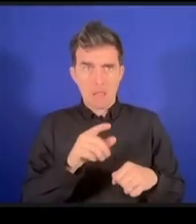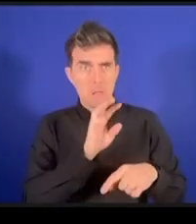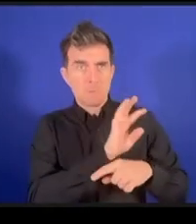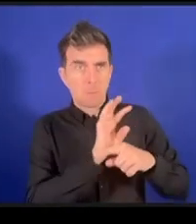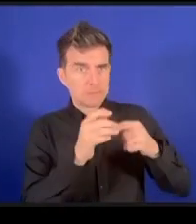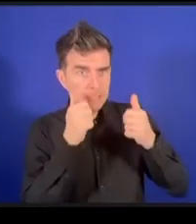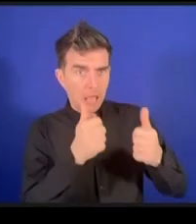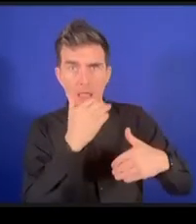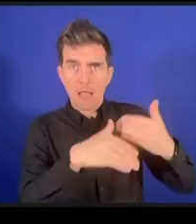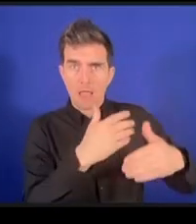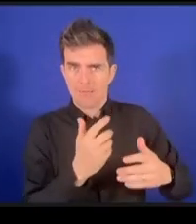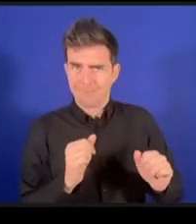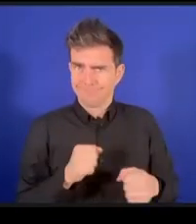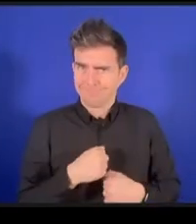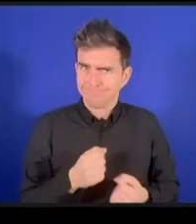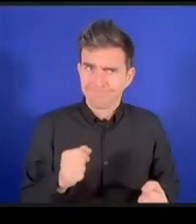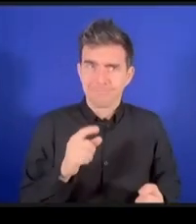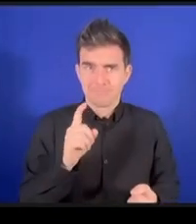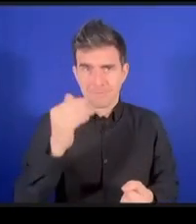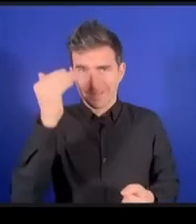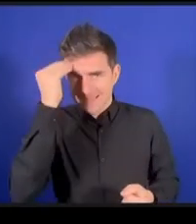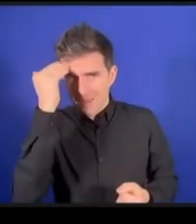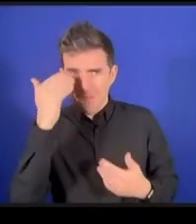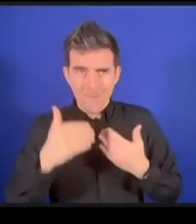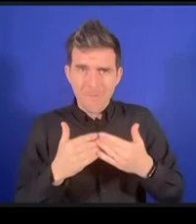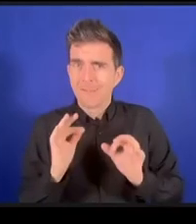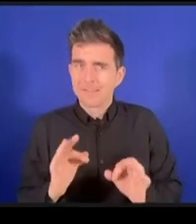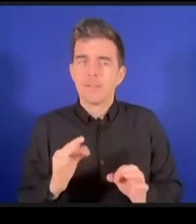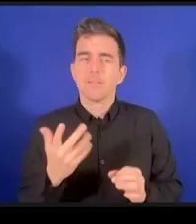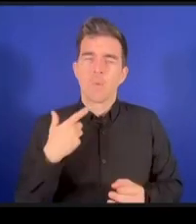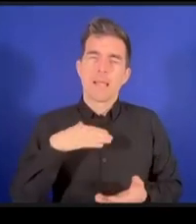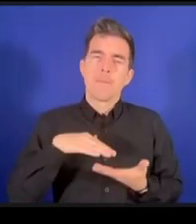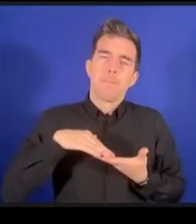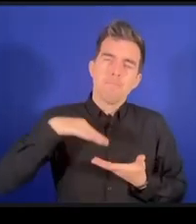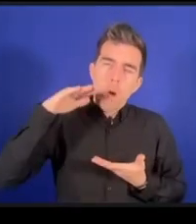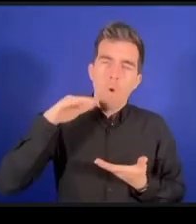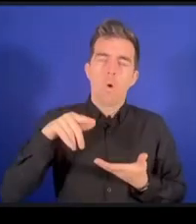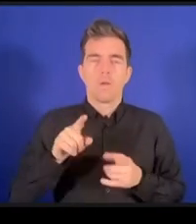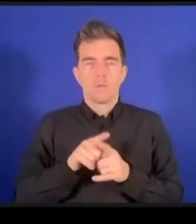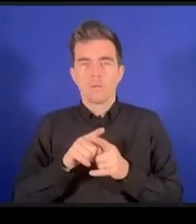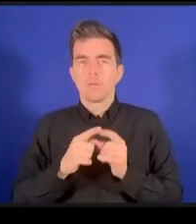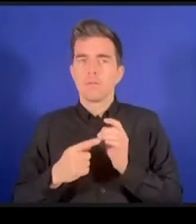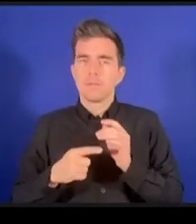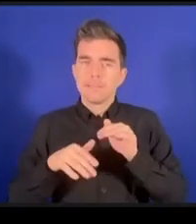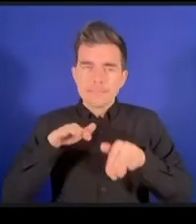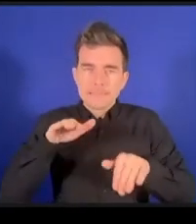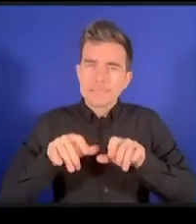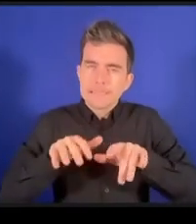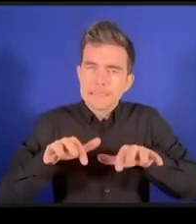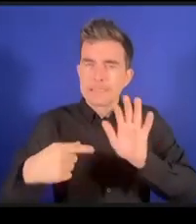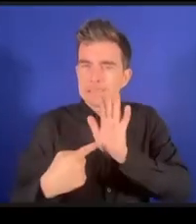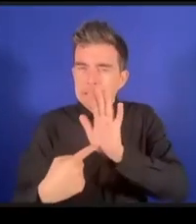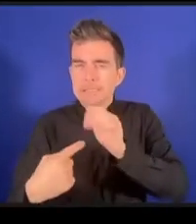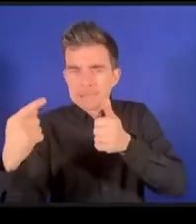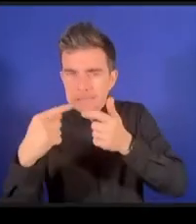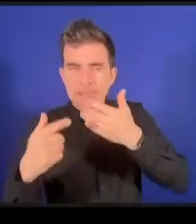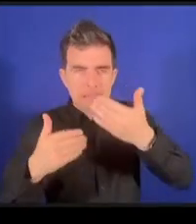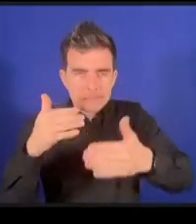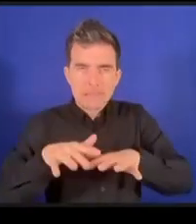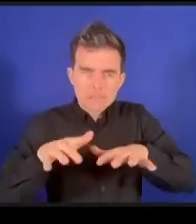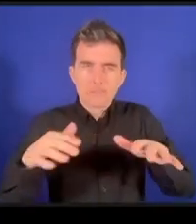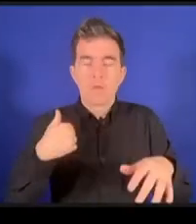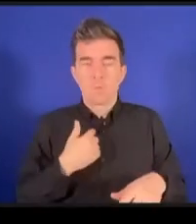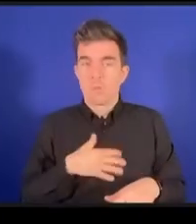то вы не можете сделать страницу который будет хорошо работать функциональной точки зрения с таким устройством Я думаю что